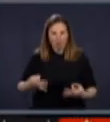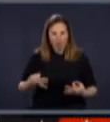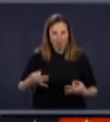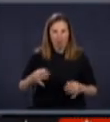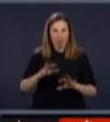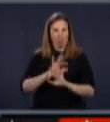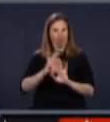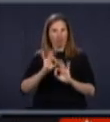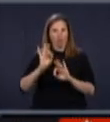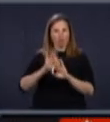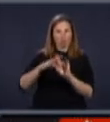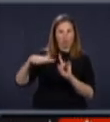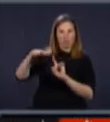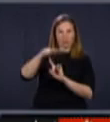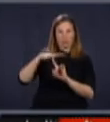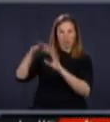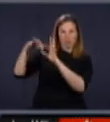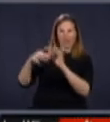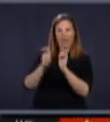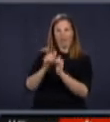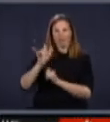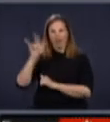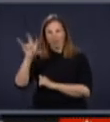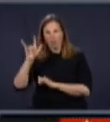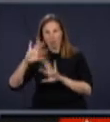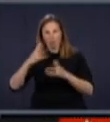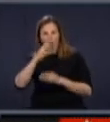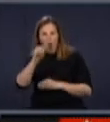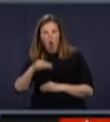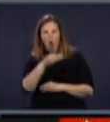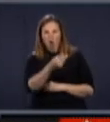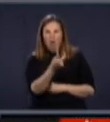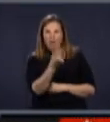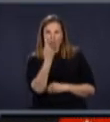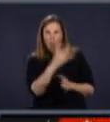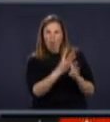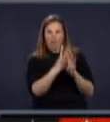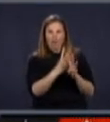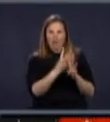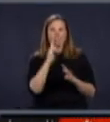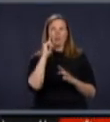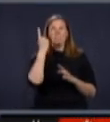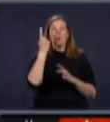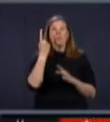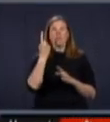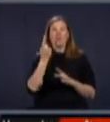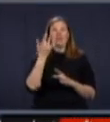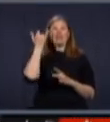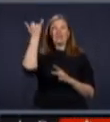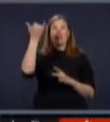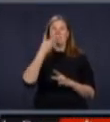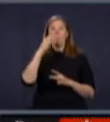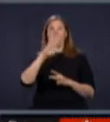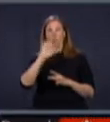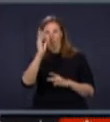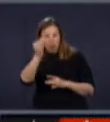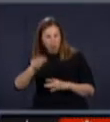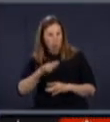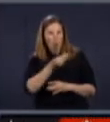décidé concernant l'indemnisation. Évidemment, mon premier choix, ce serait de rembourser avec de l'argent